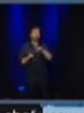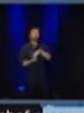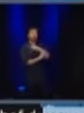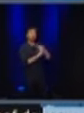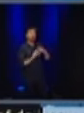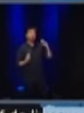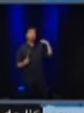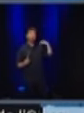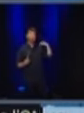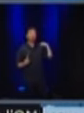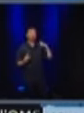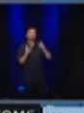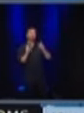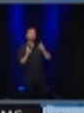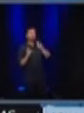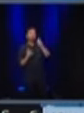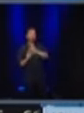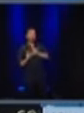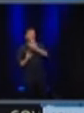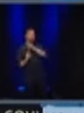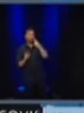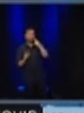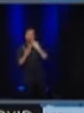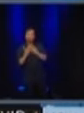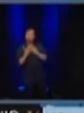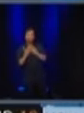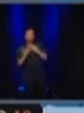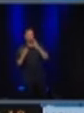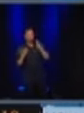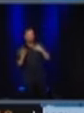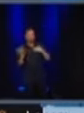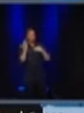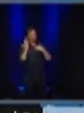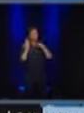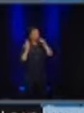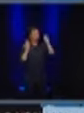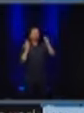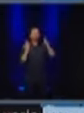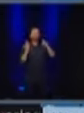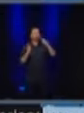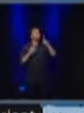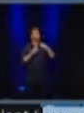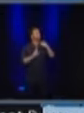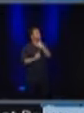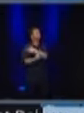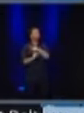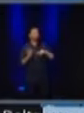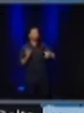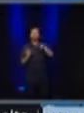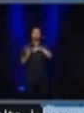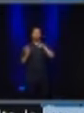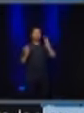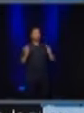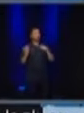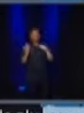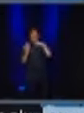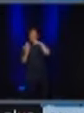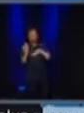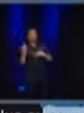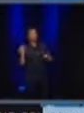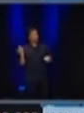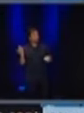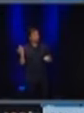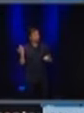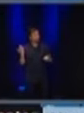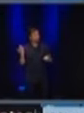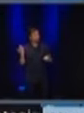Québec nous semble démontrer qu'actuellement, on n'a pas de raison d'ajouter une deuxième dose pour des questions de protection personnelle. Bon, vous savez que les organisations